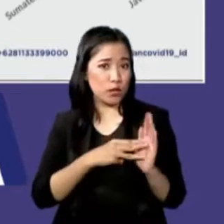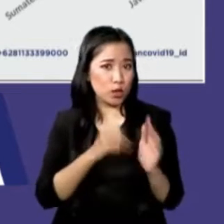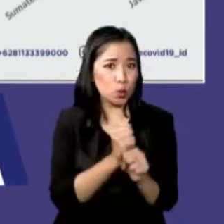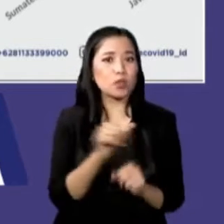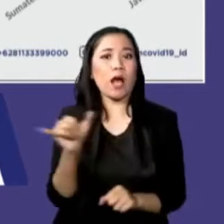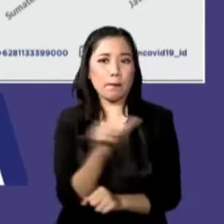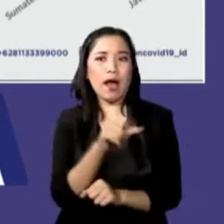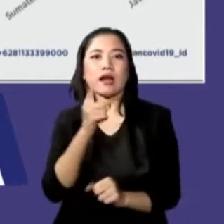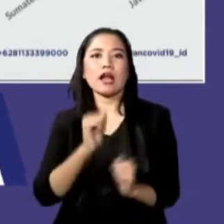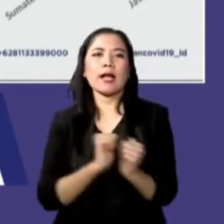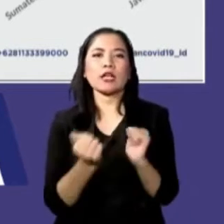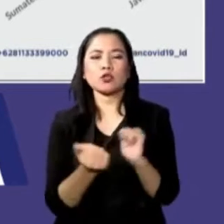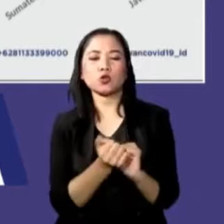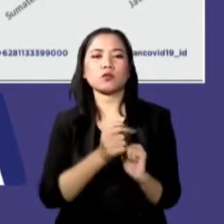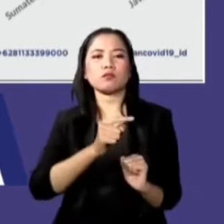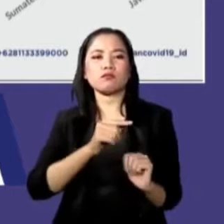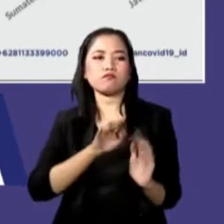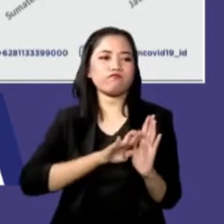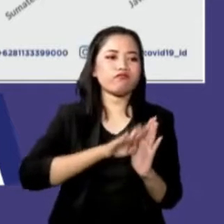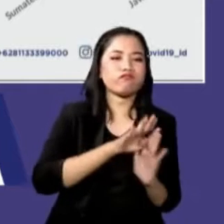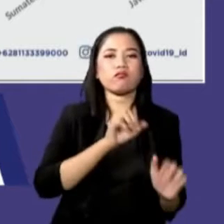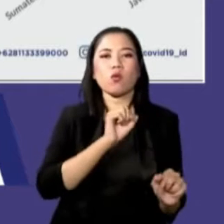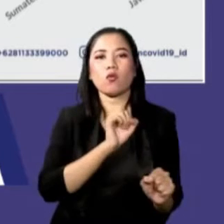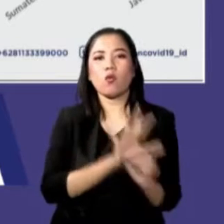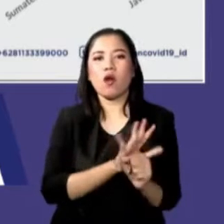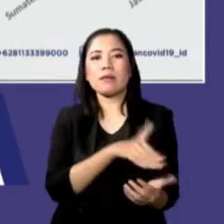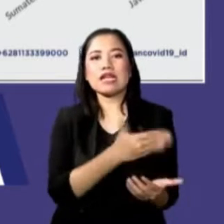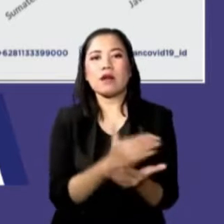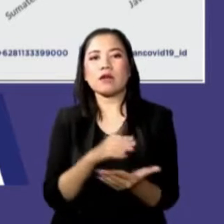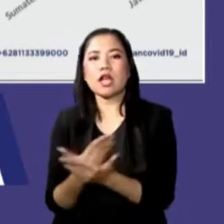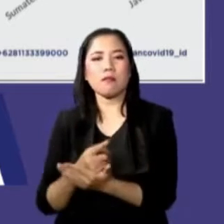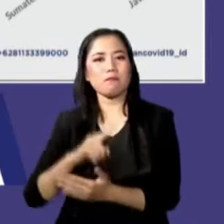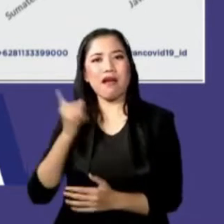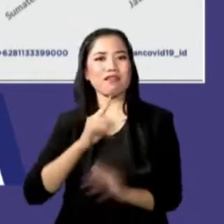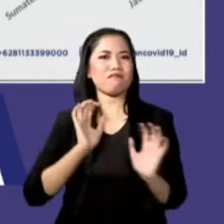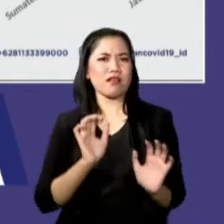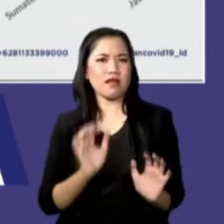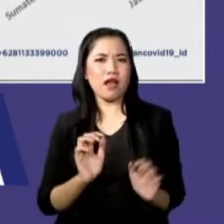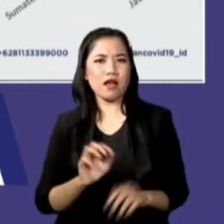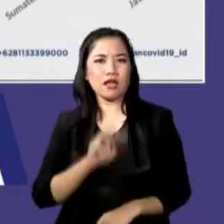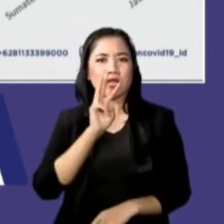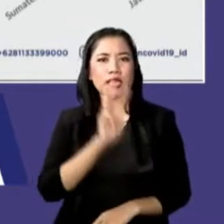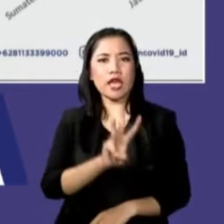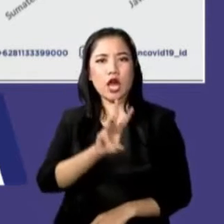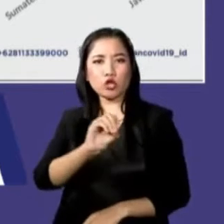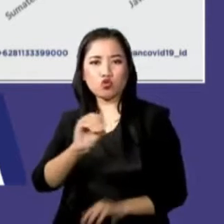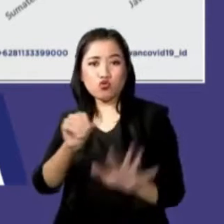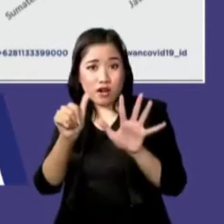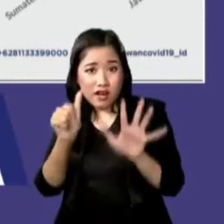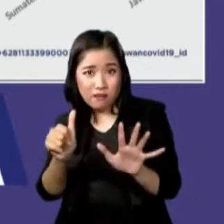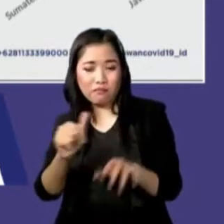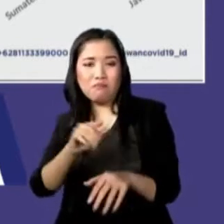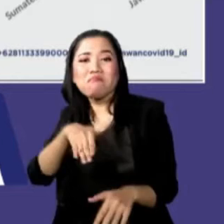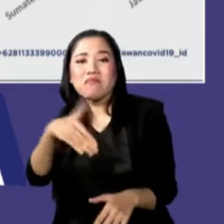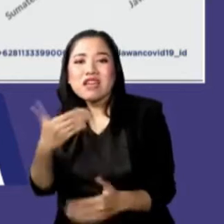rekor kasus meninggal harian tertinggi selama pandemi, yaitu 306 kematian dalam